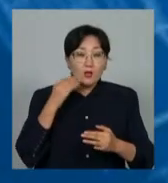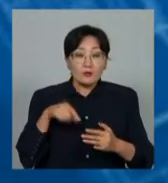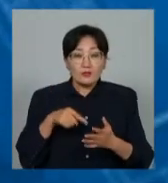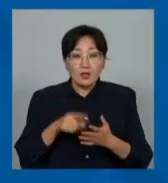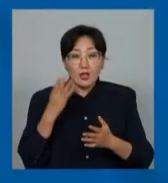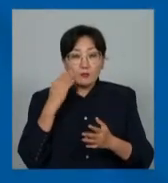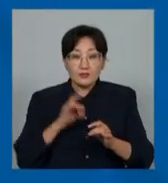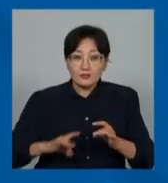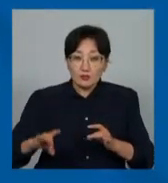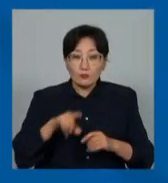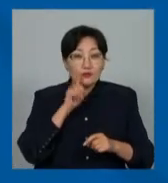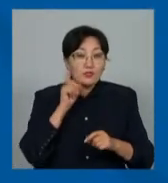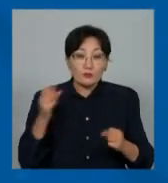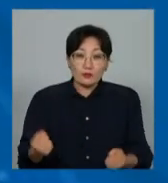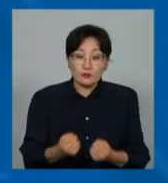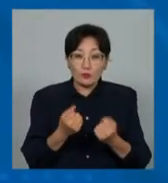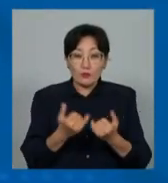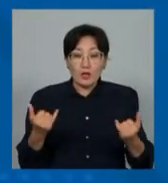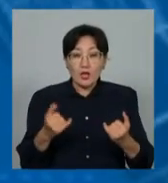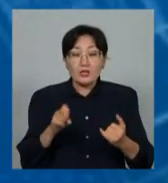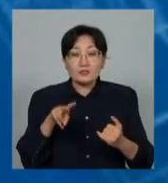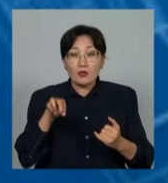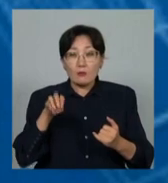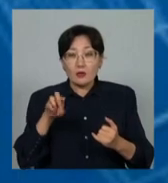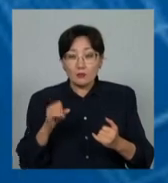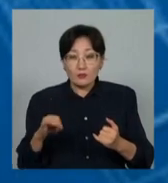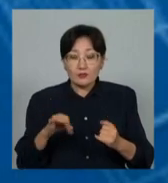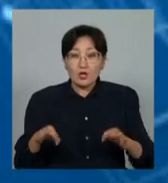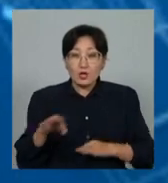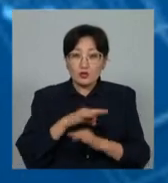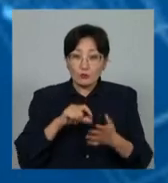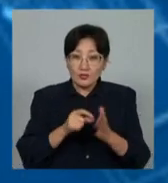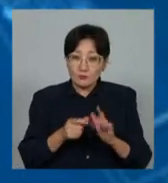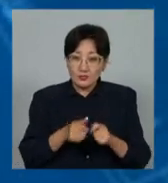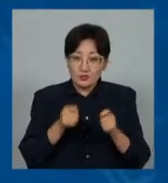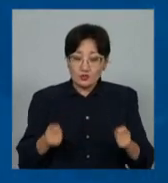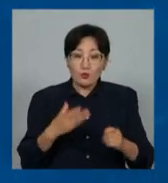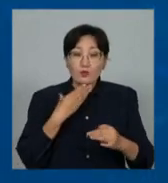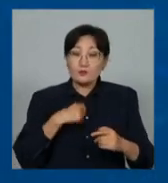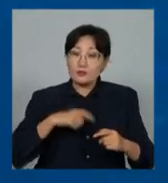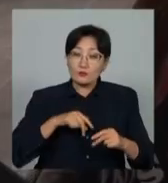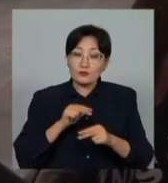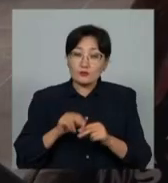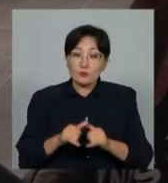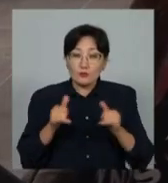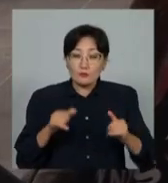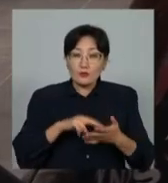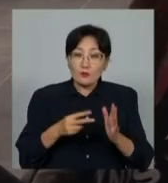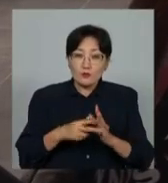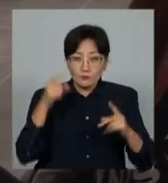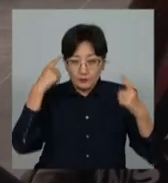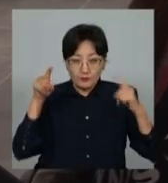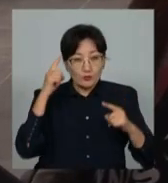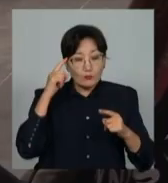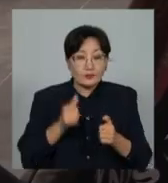Алматының Алмалы ауданында жастарды қолдауға арналған самғау апшифт жобалық кеңсесі ашылды. Мұнда өзін дамытып, алдына мақсат қою, креативті